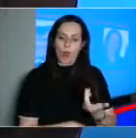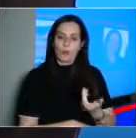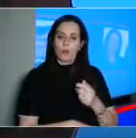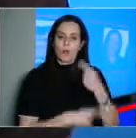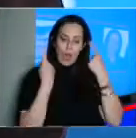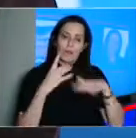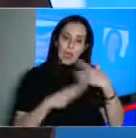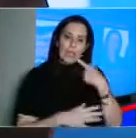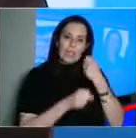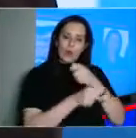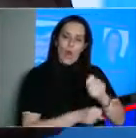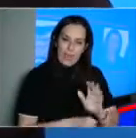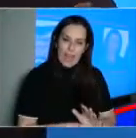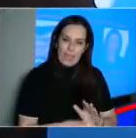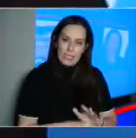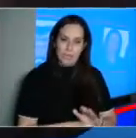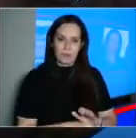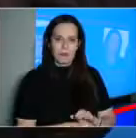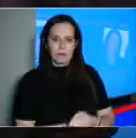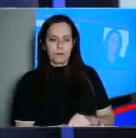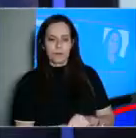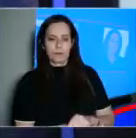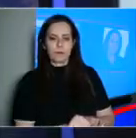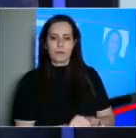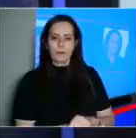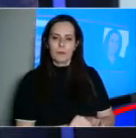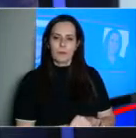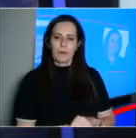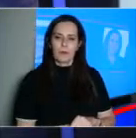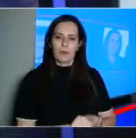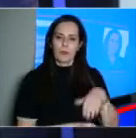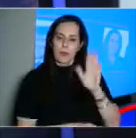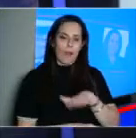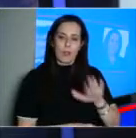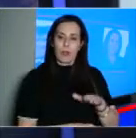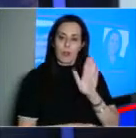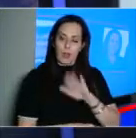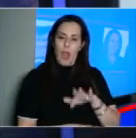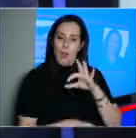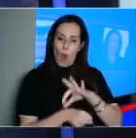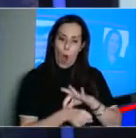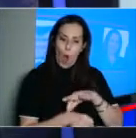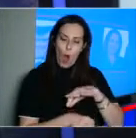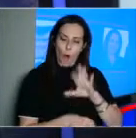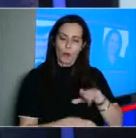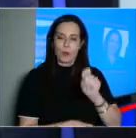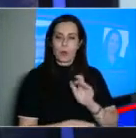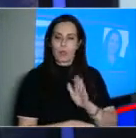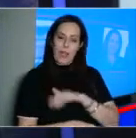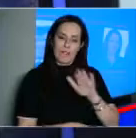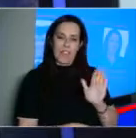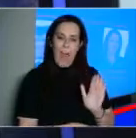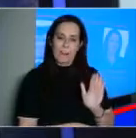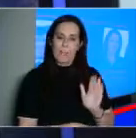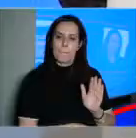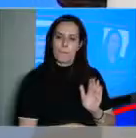כך לדבר על ייצוג בכנסת. אני אומר לך תשובה ביסקסואלית למה שאמרת. גם וגם, גם רופאות וגם בכנסת. נכון, אבל גם